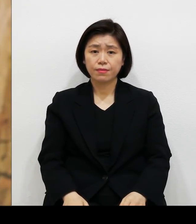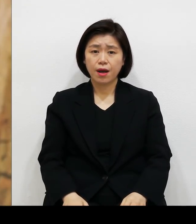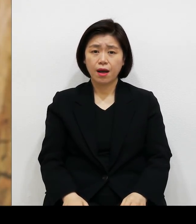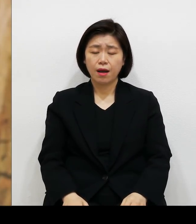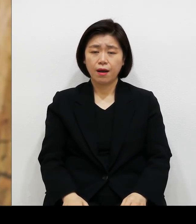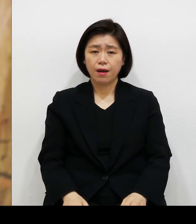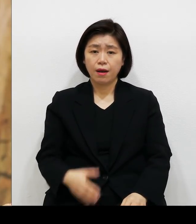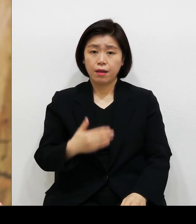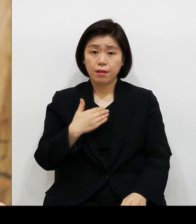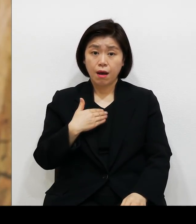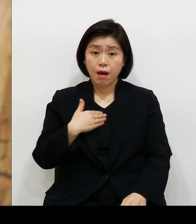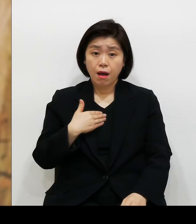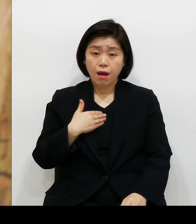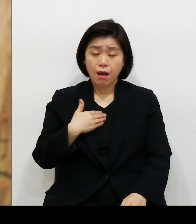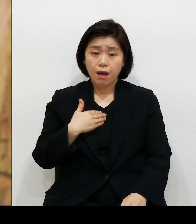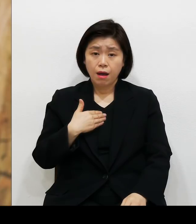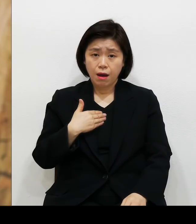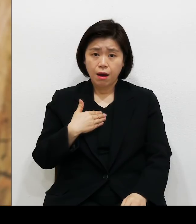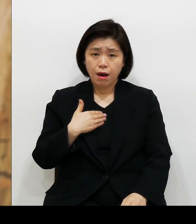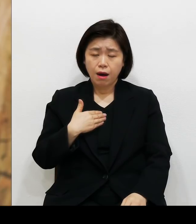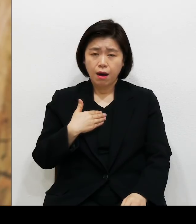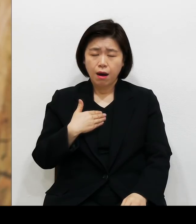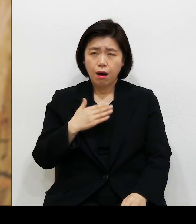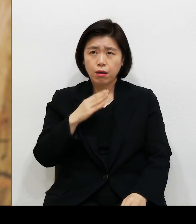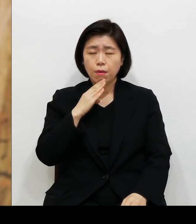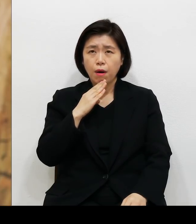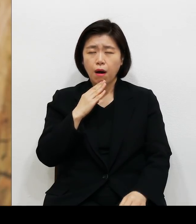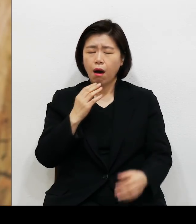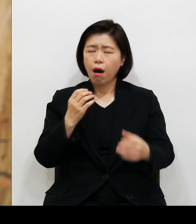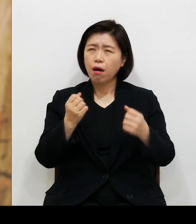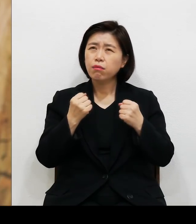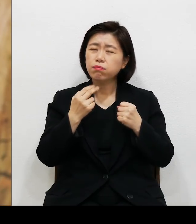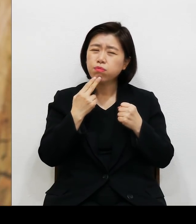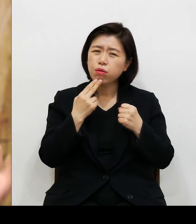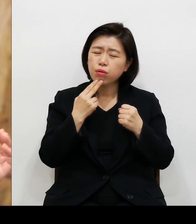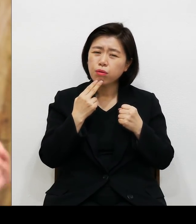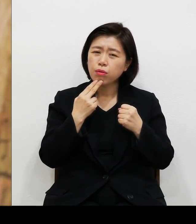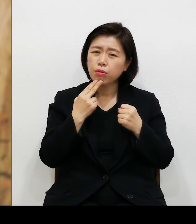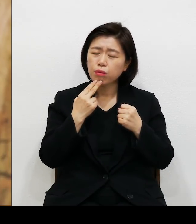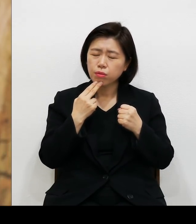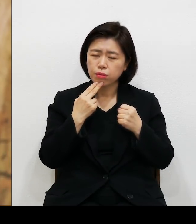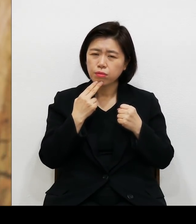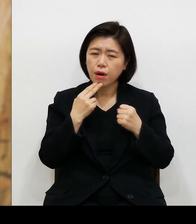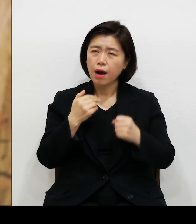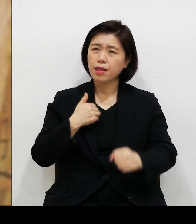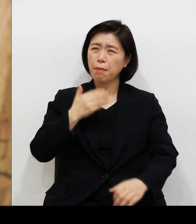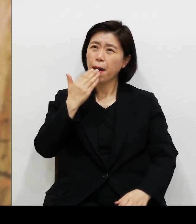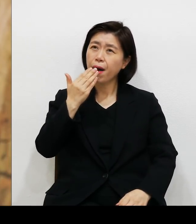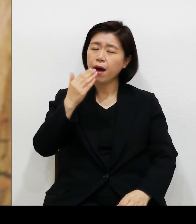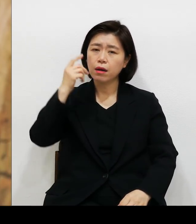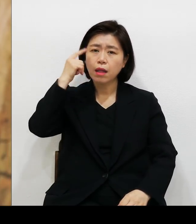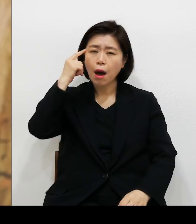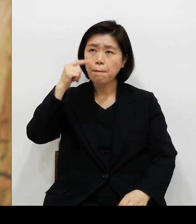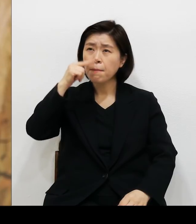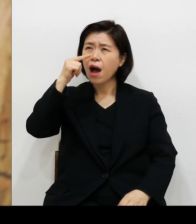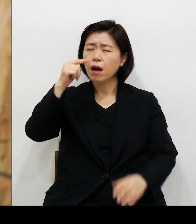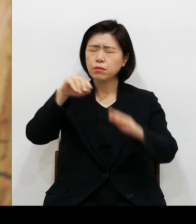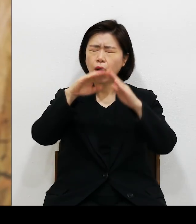점점 제가 너무 무력하다라는 게 그렇죠. 이제 그 오만이 다 깨져버린 거예요. 네.